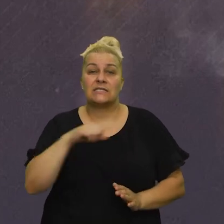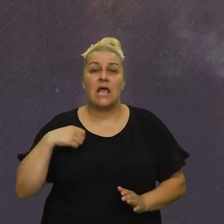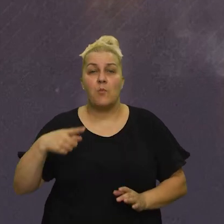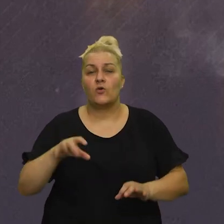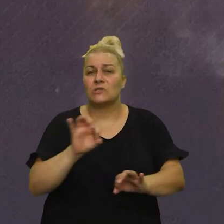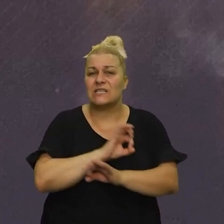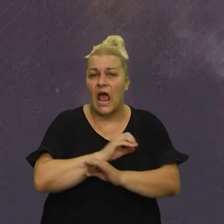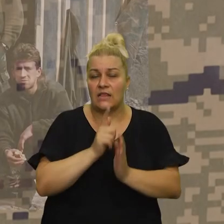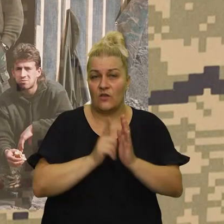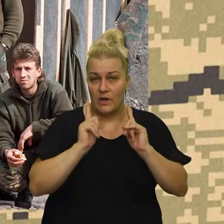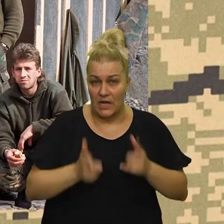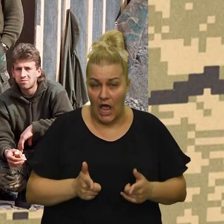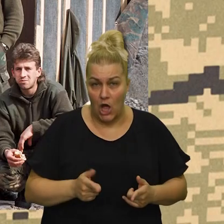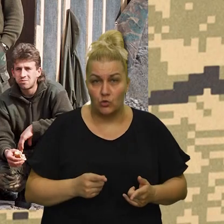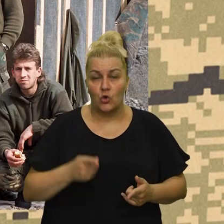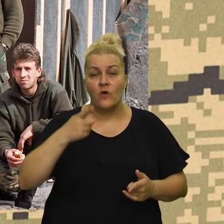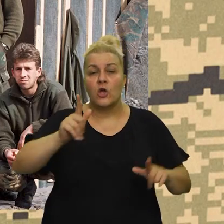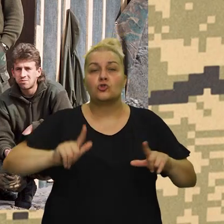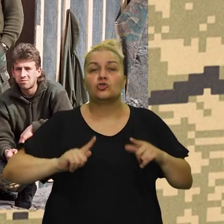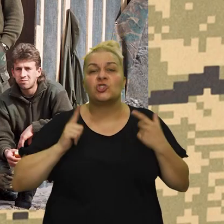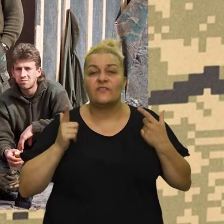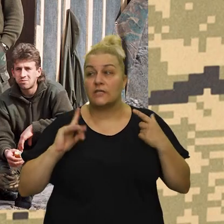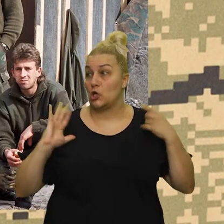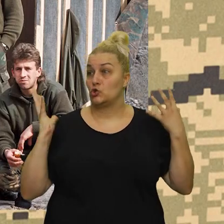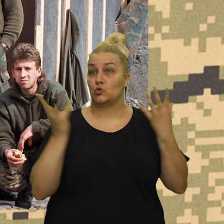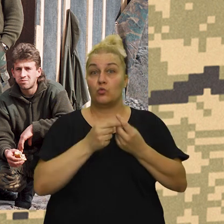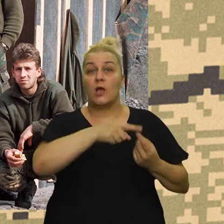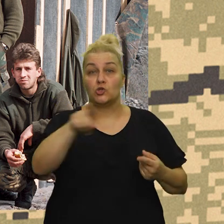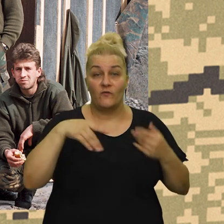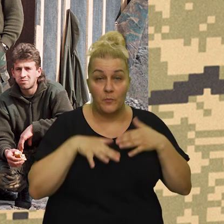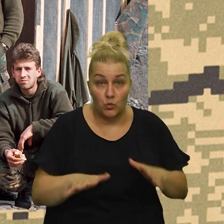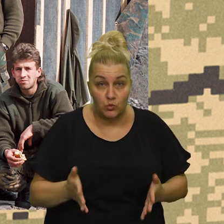recimo u ratu, ti živite sa tim ljudima